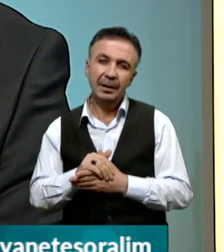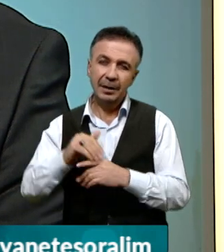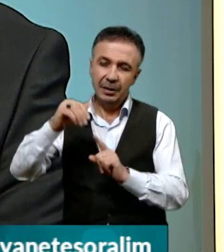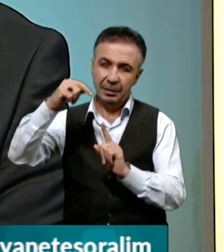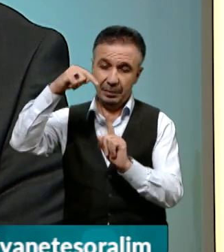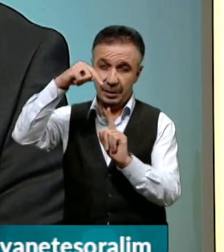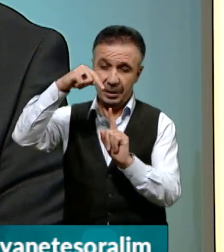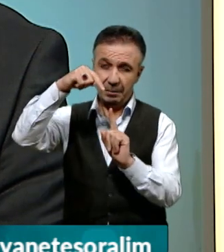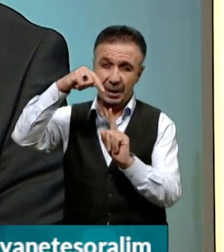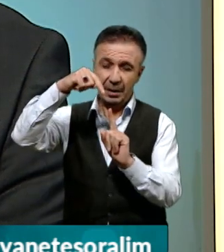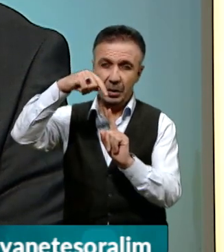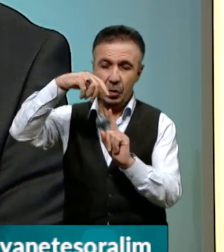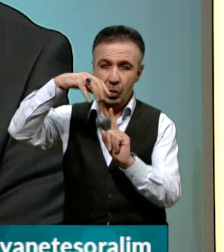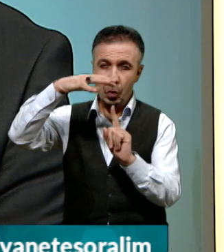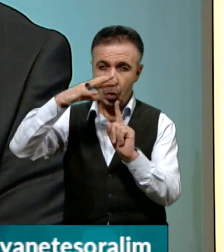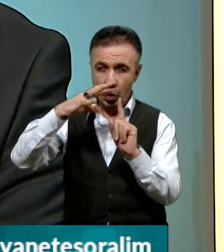gölgesinin